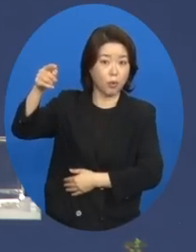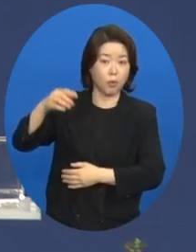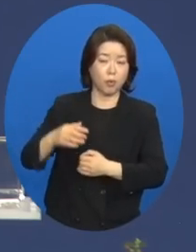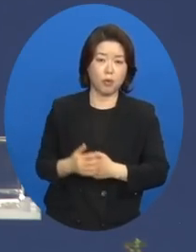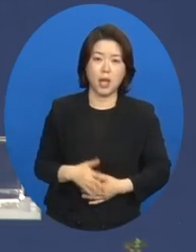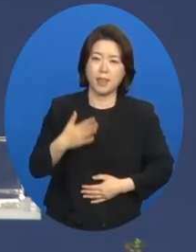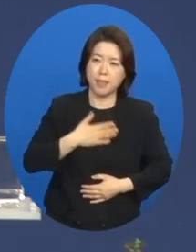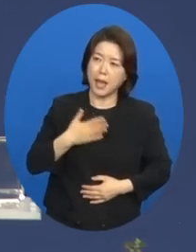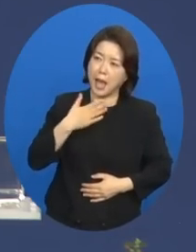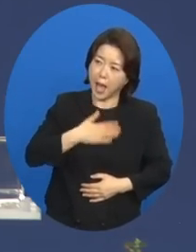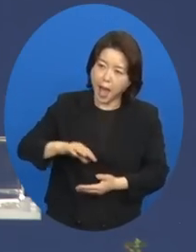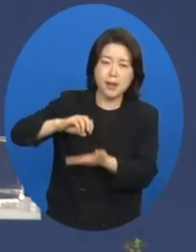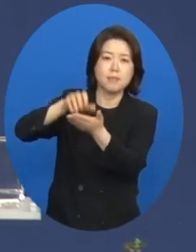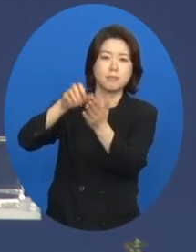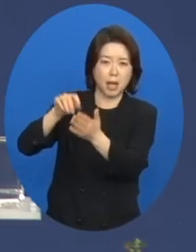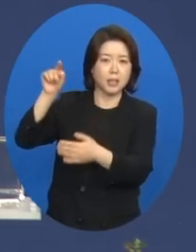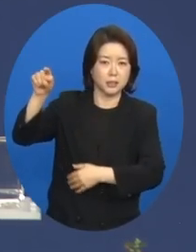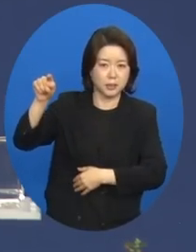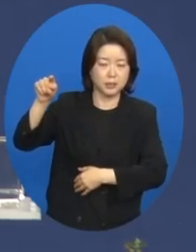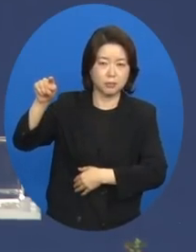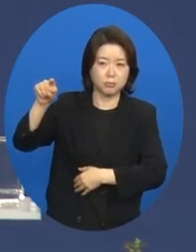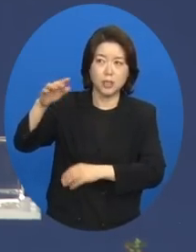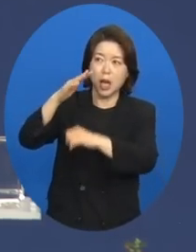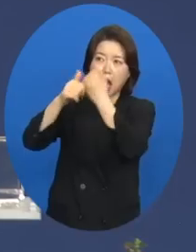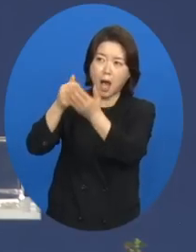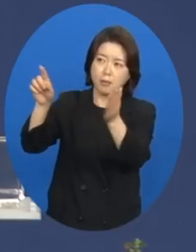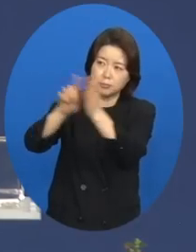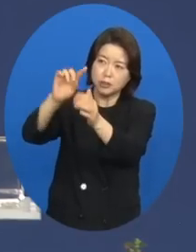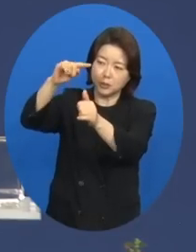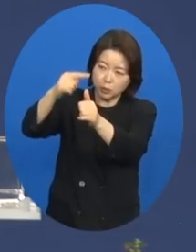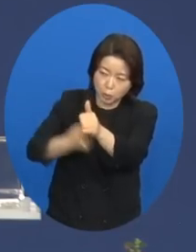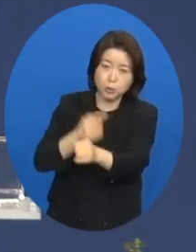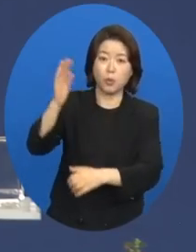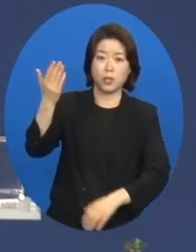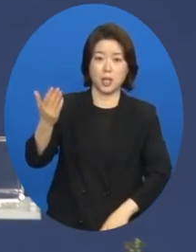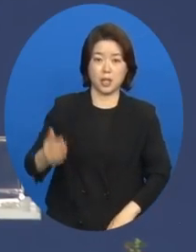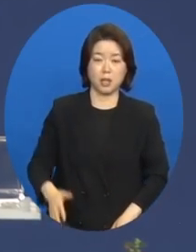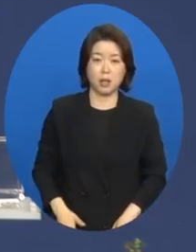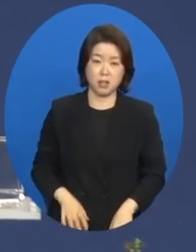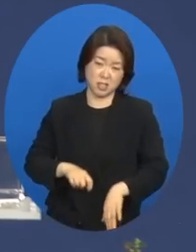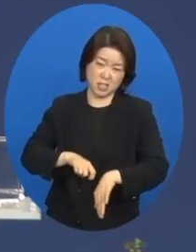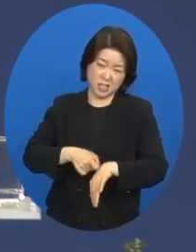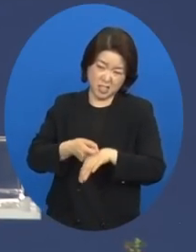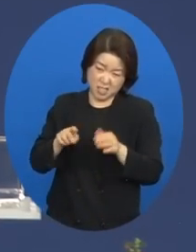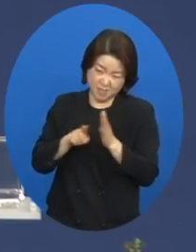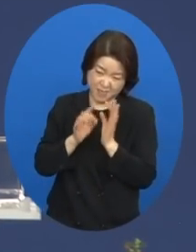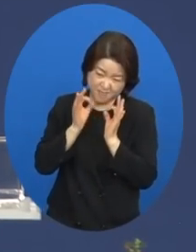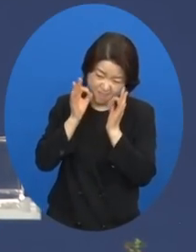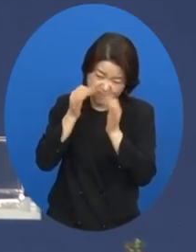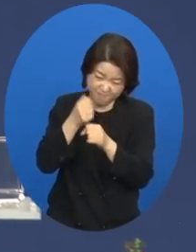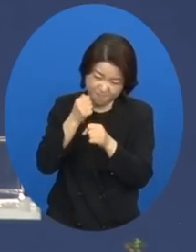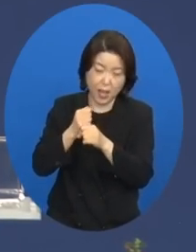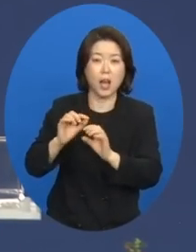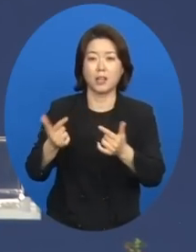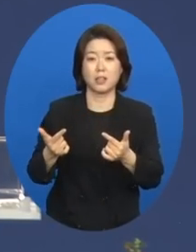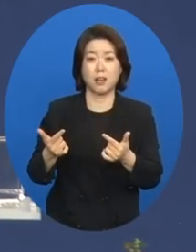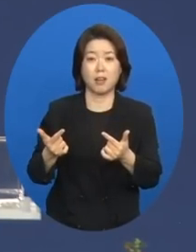내가 아는 만큼 그분을 믿어지는 건 저절로 따라오는 거예요. 억지로 믿음을 막